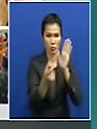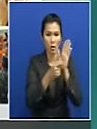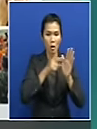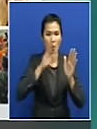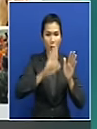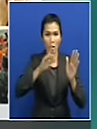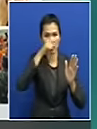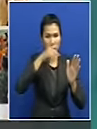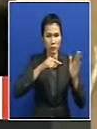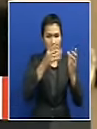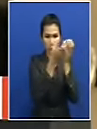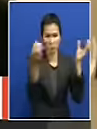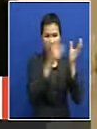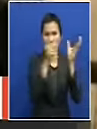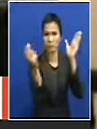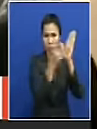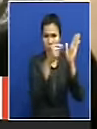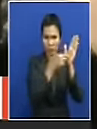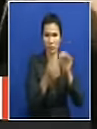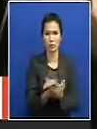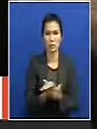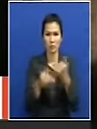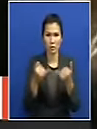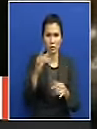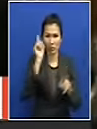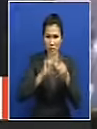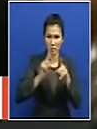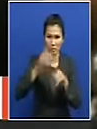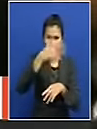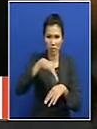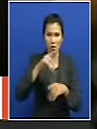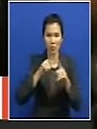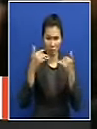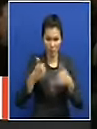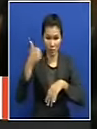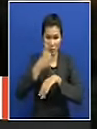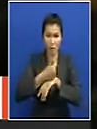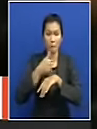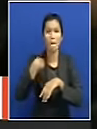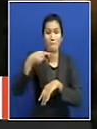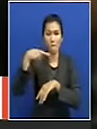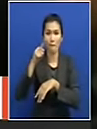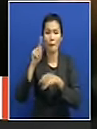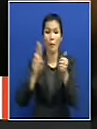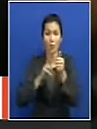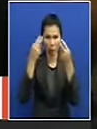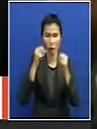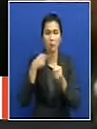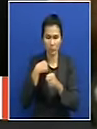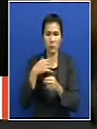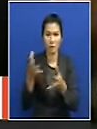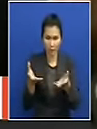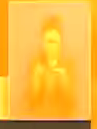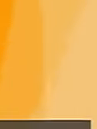าประจำชาติในรัฐธรรมนูญนะครับซึ่งข้อเรียกร้องดังกล่าวพลเอกประวิตรวันนี้ก็รับไปไปฟังเสียงสัมภาษณ์ของทั้งสองท่าน